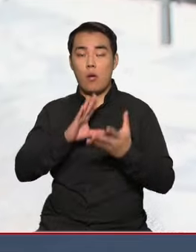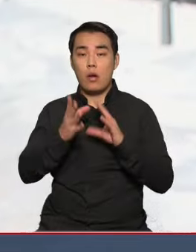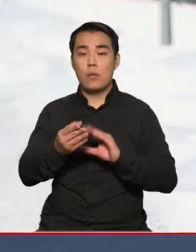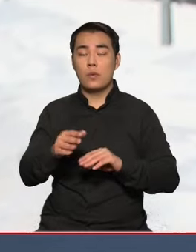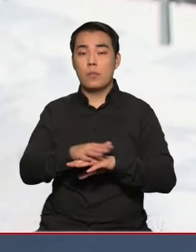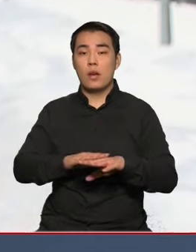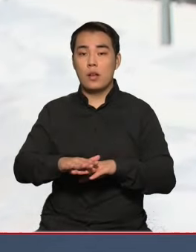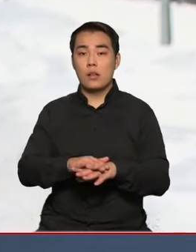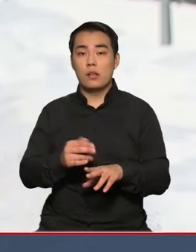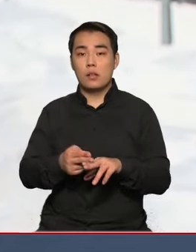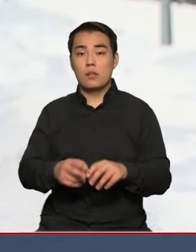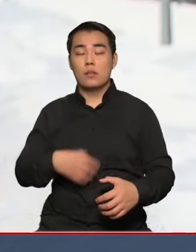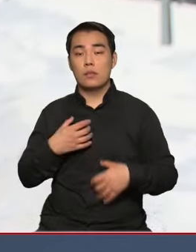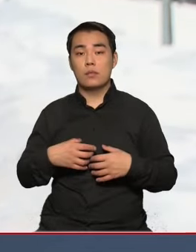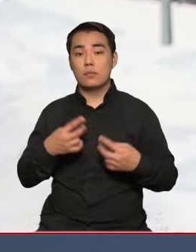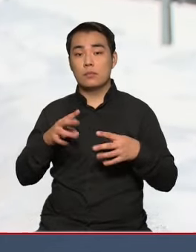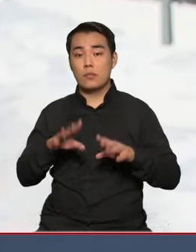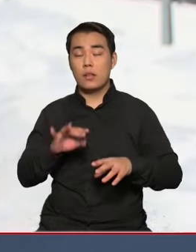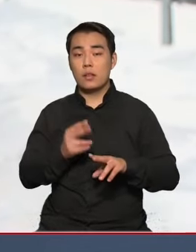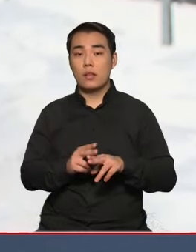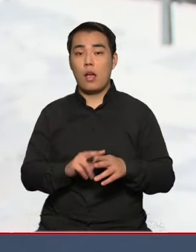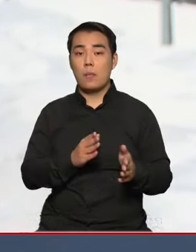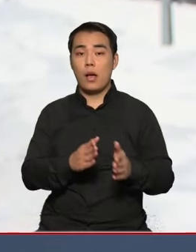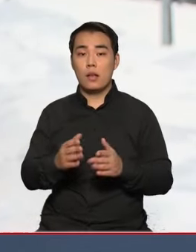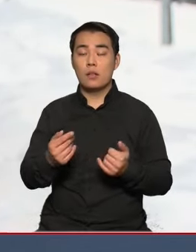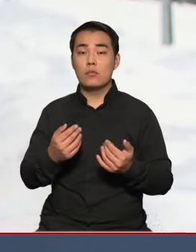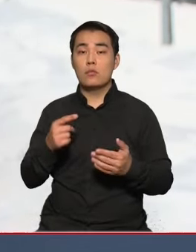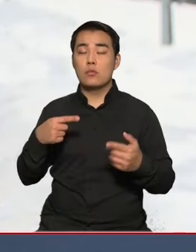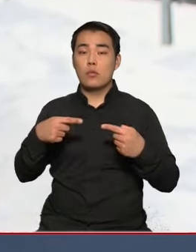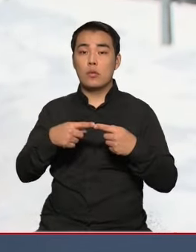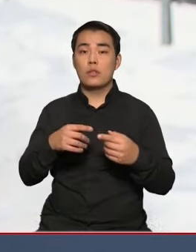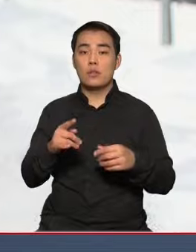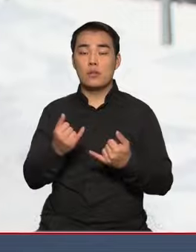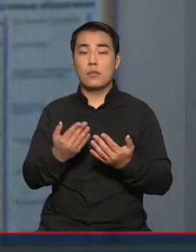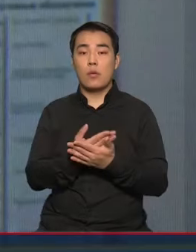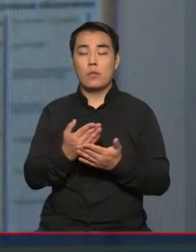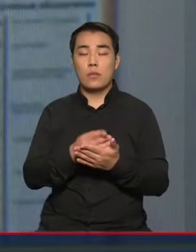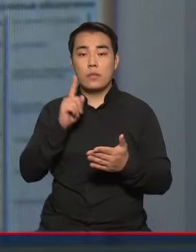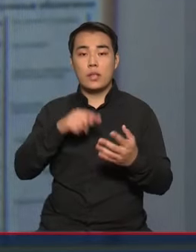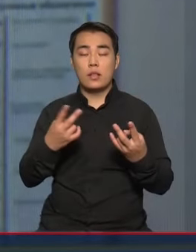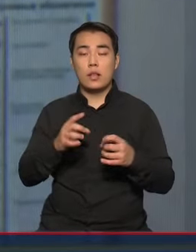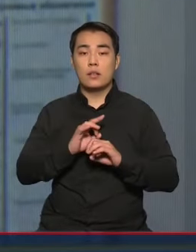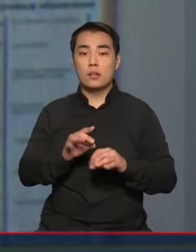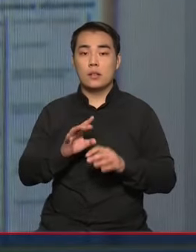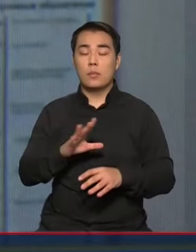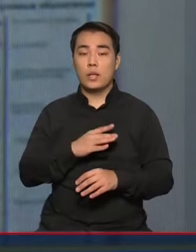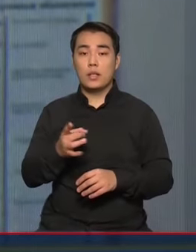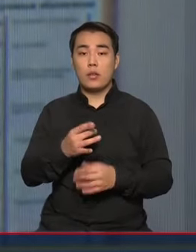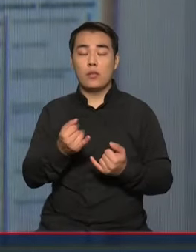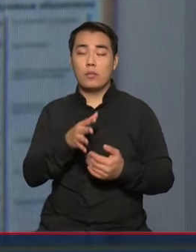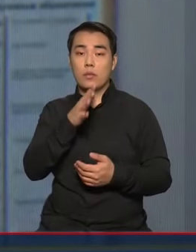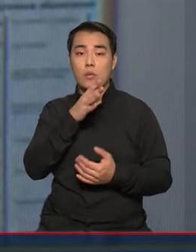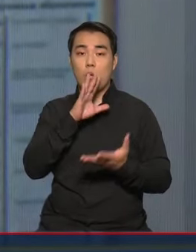тұрғындардың дүрбеленге түспеуін және тек ресми дерек көздеріне сенуге шақырды. В настоящее время в регионах